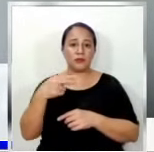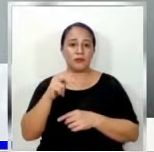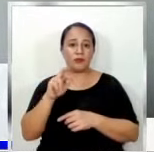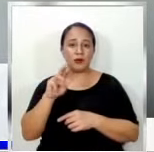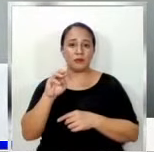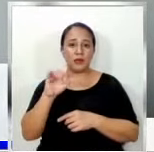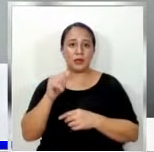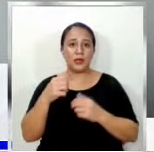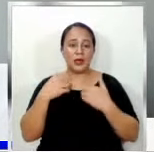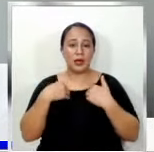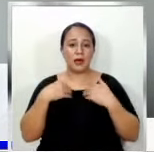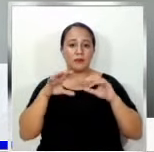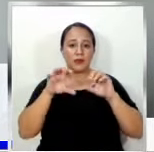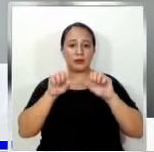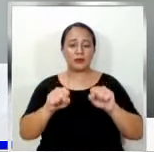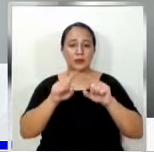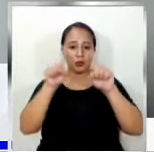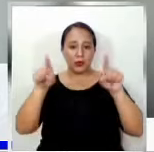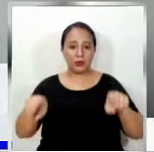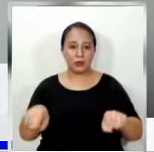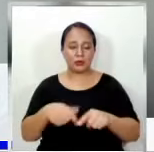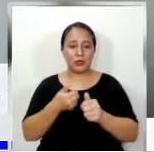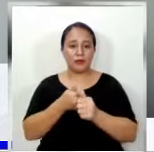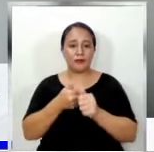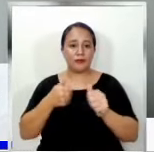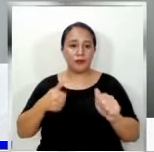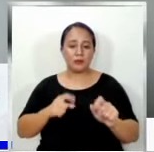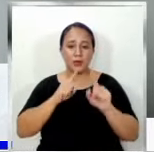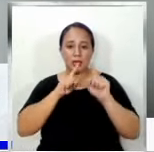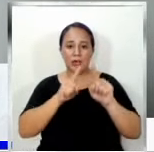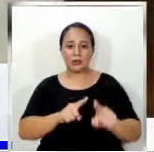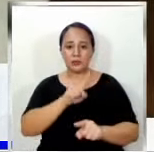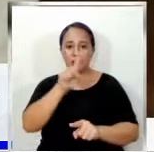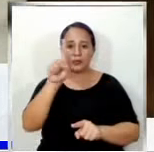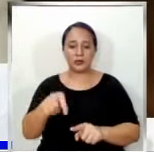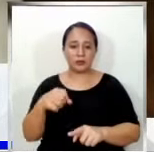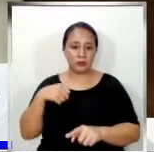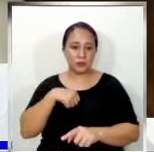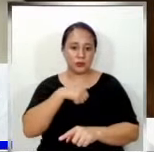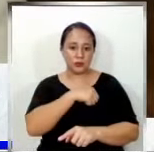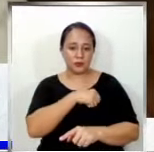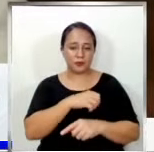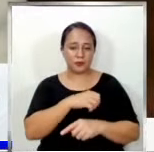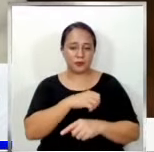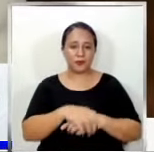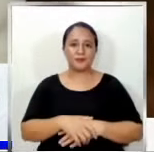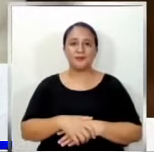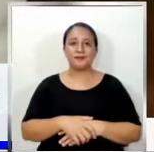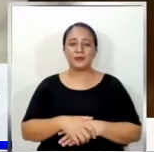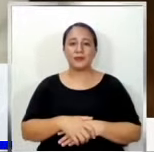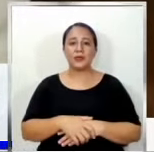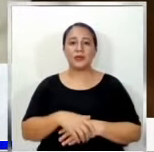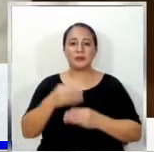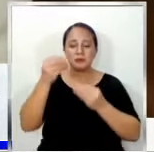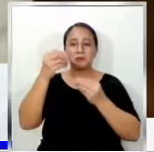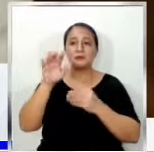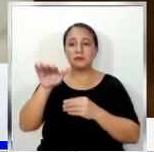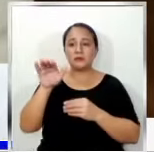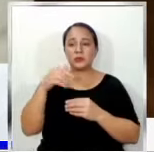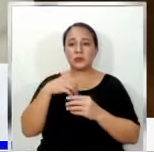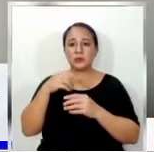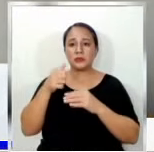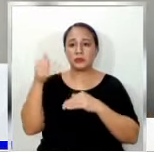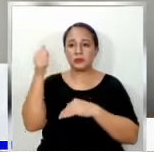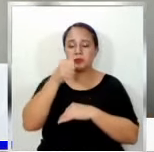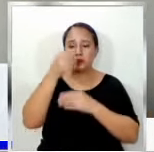arrest warrant dahil sa pag-iwas umano ni Ong na sumagot sa mga tanong ng mga senador. Mr. Chairman, ang instruction po sa akin ng